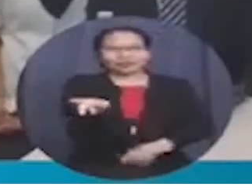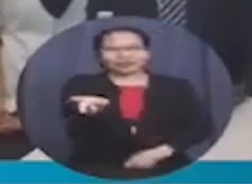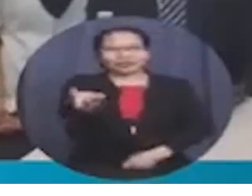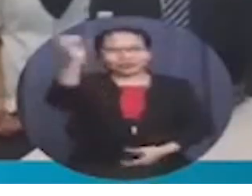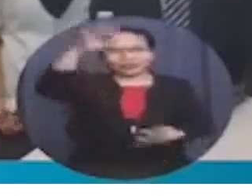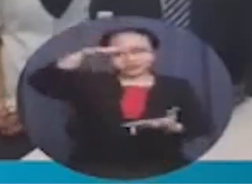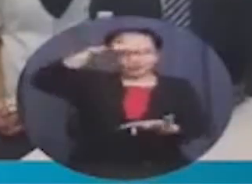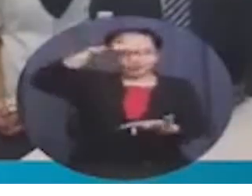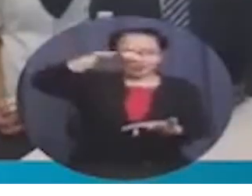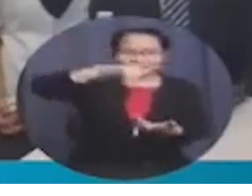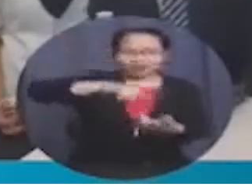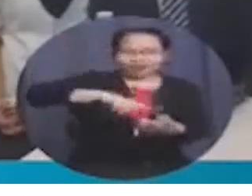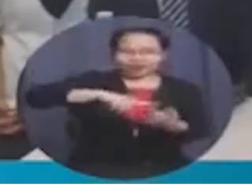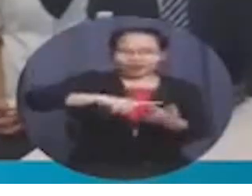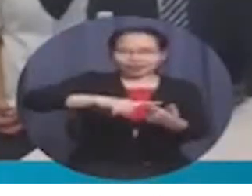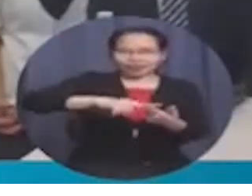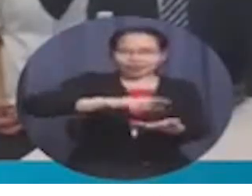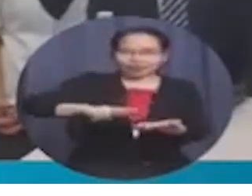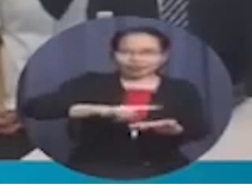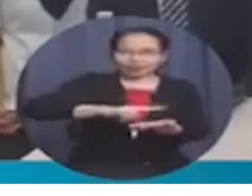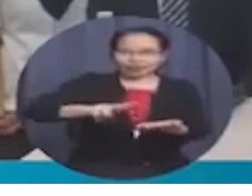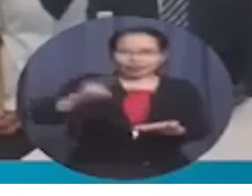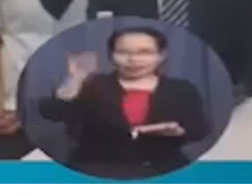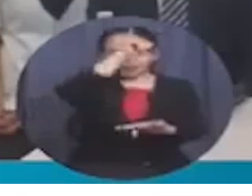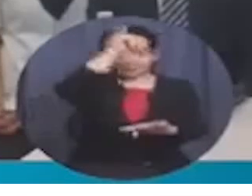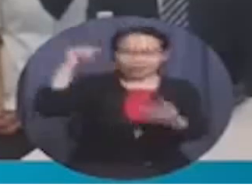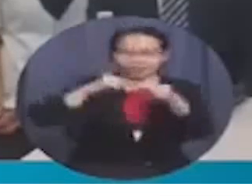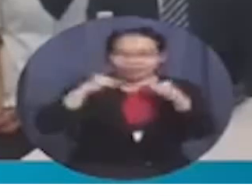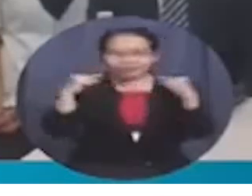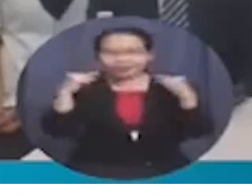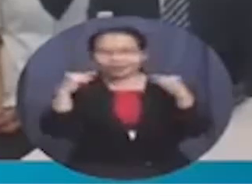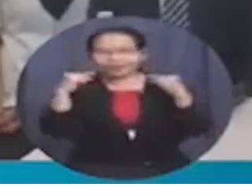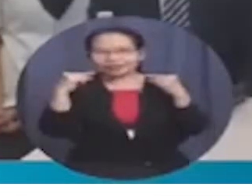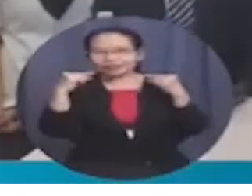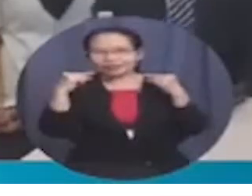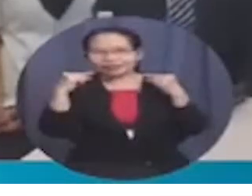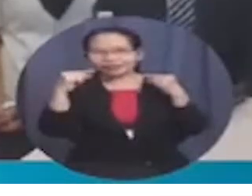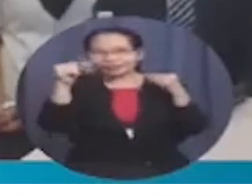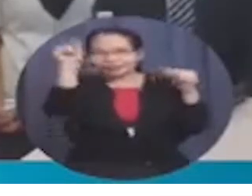No? Pakatapos ngayon, pakakatwiranan pa nitong mga gagong pare.